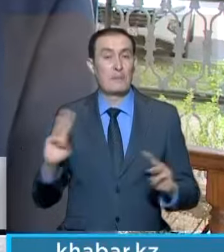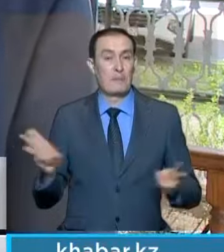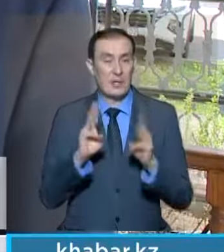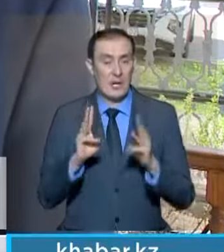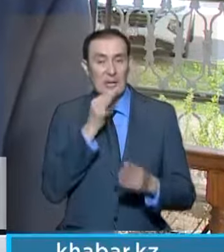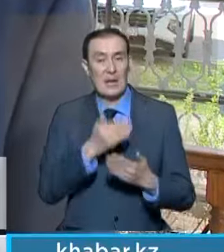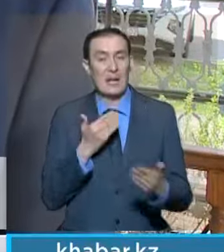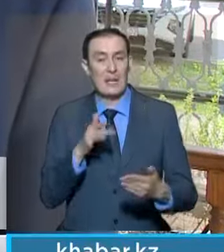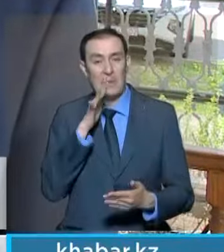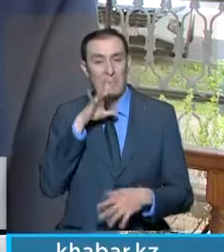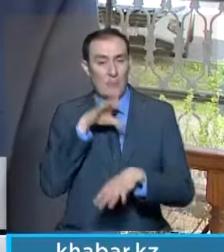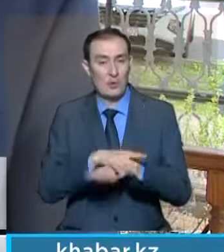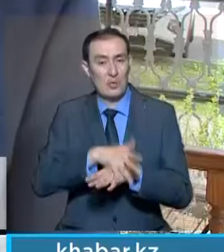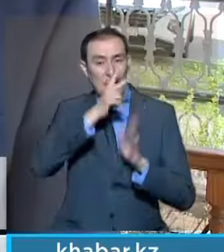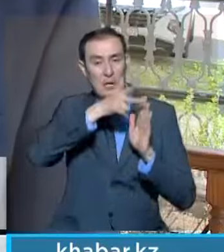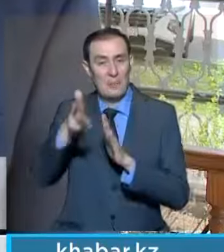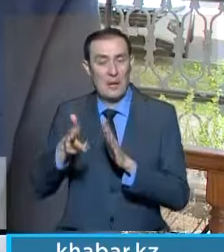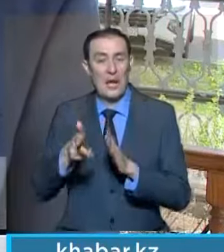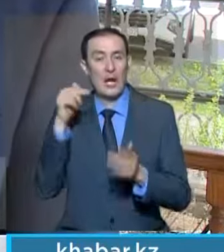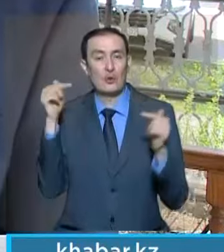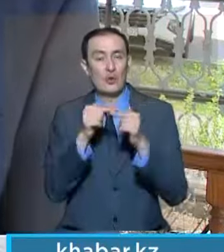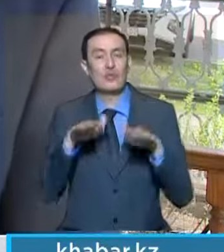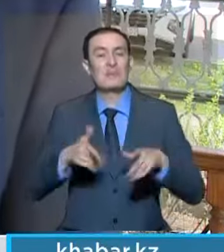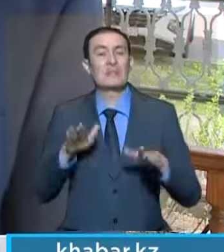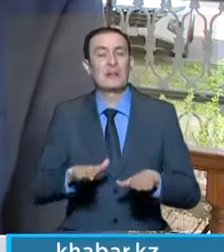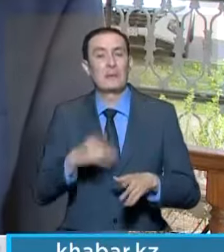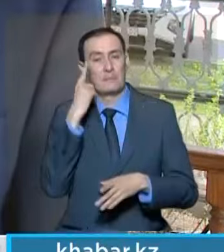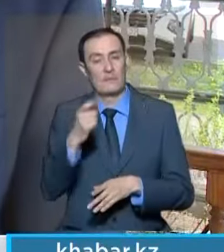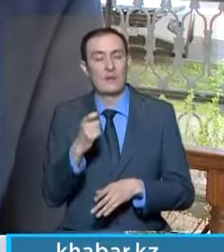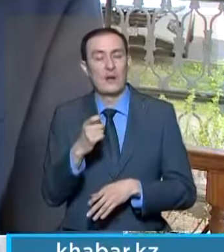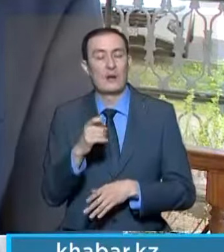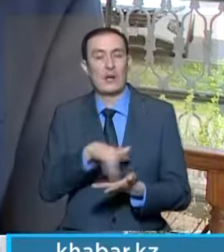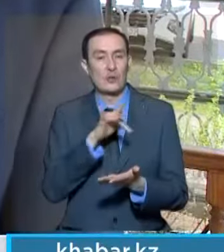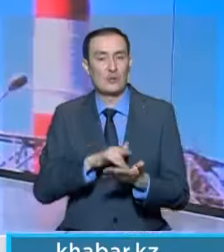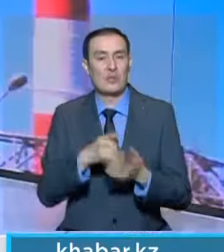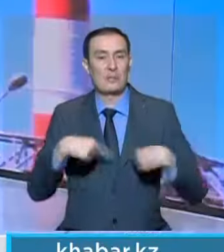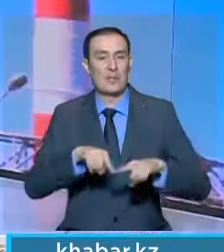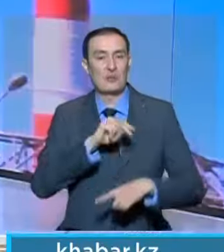его на раннем этапе обнаружат камеры, а координаты будут переданы в городской департамент ЧС.